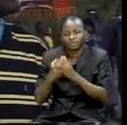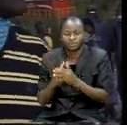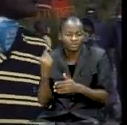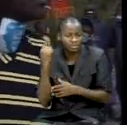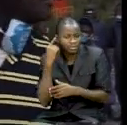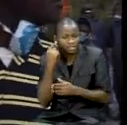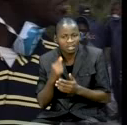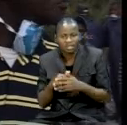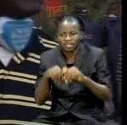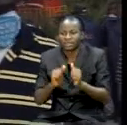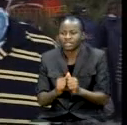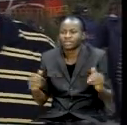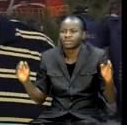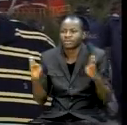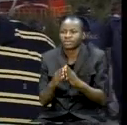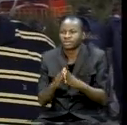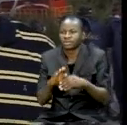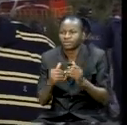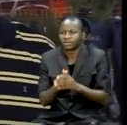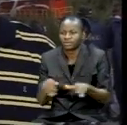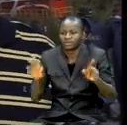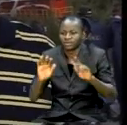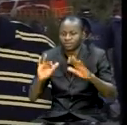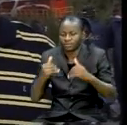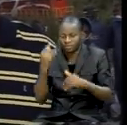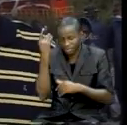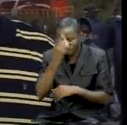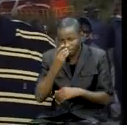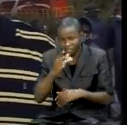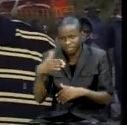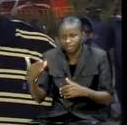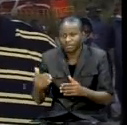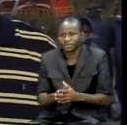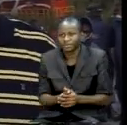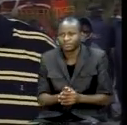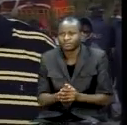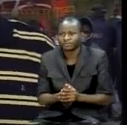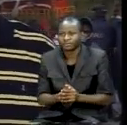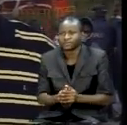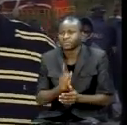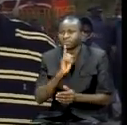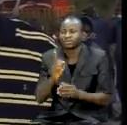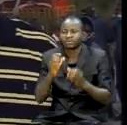je me suis éprouvé ma famille à Kufusha.